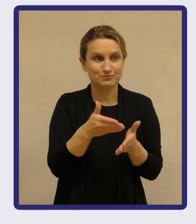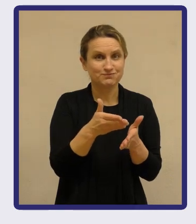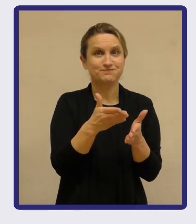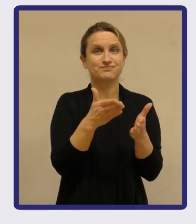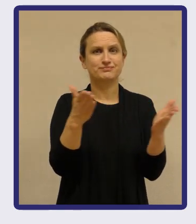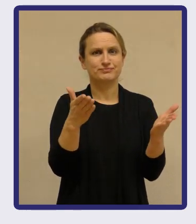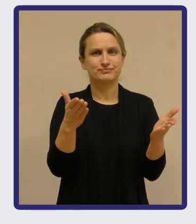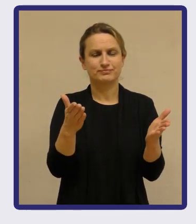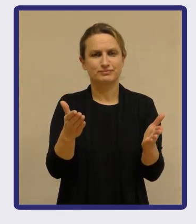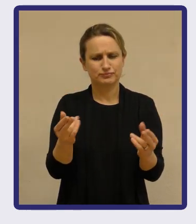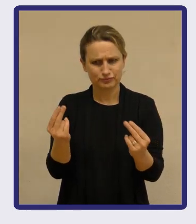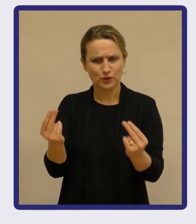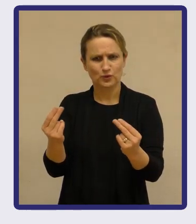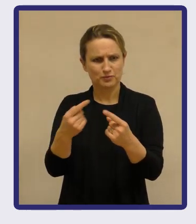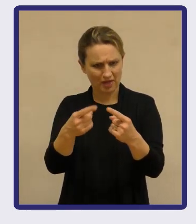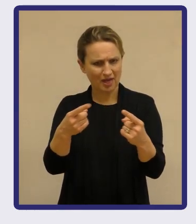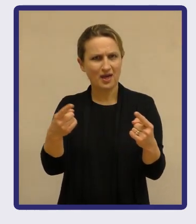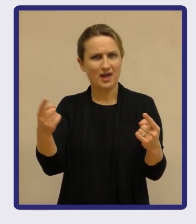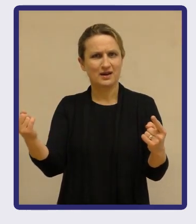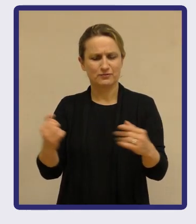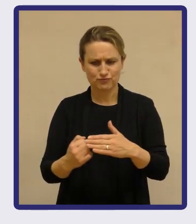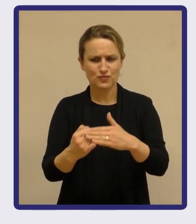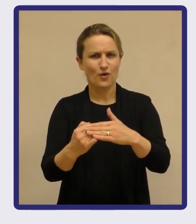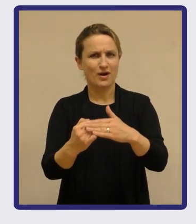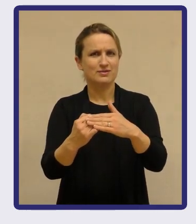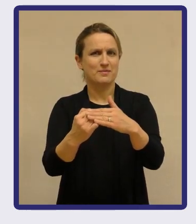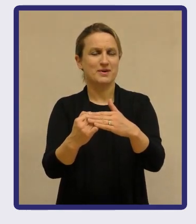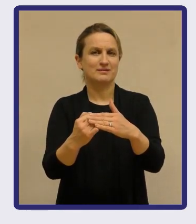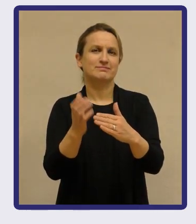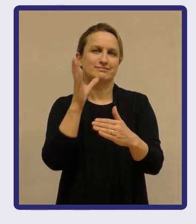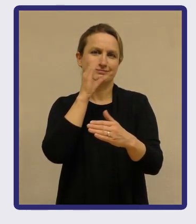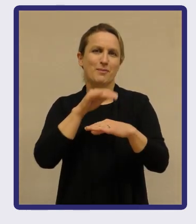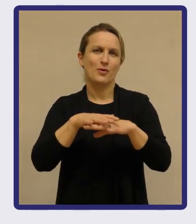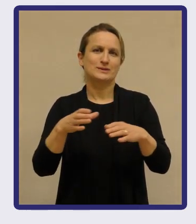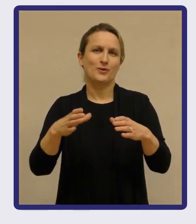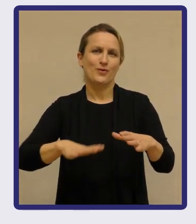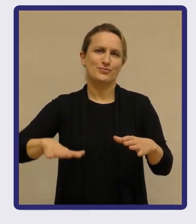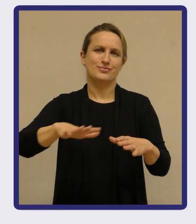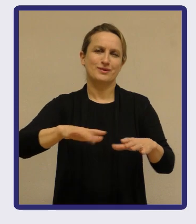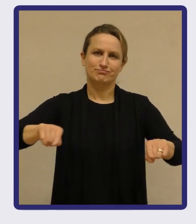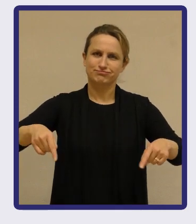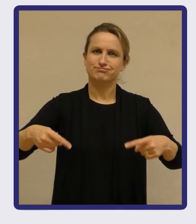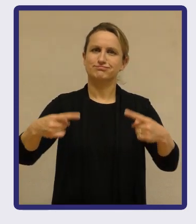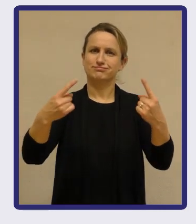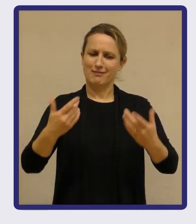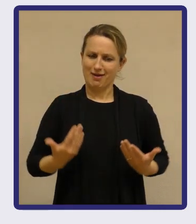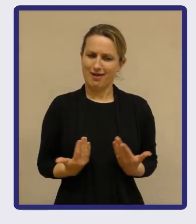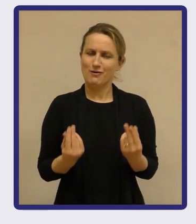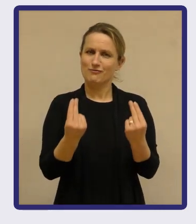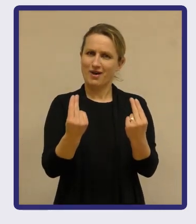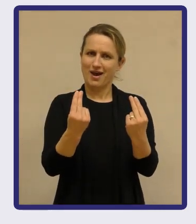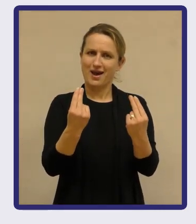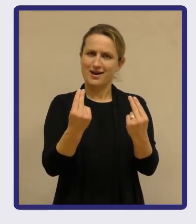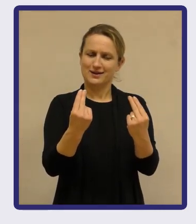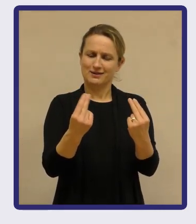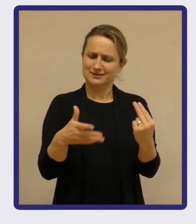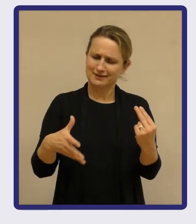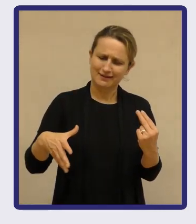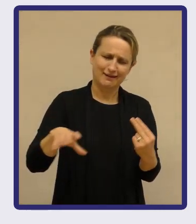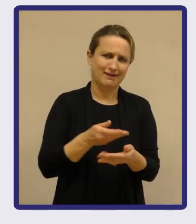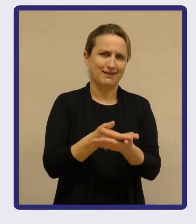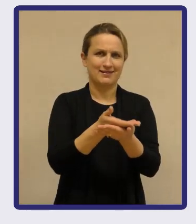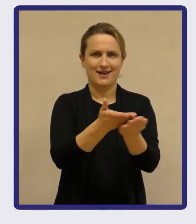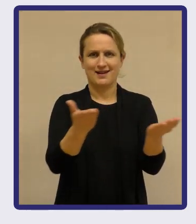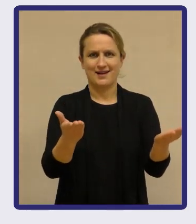Teadlikkuse tõstmise, erinevuste tunnustamise ja toetava suhtumisega aitame kaasa ühiskonna arenemisele, kus väärikas elu on